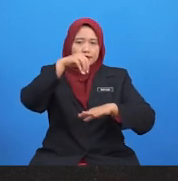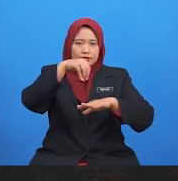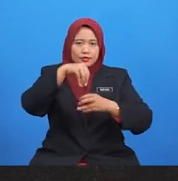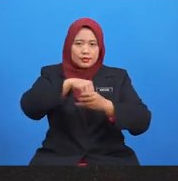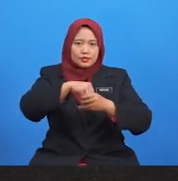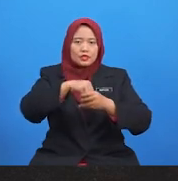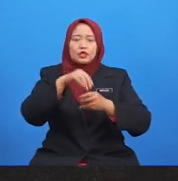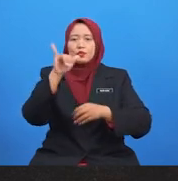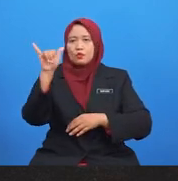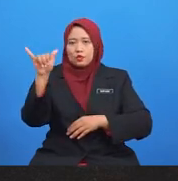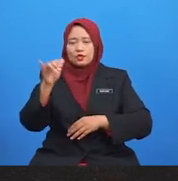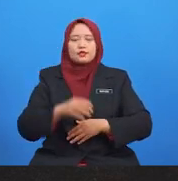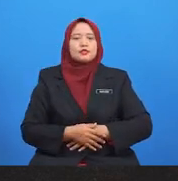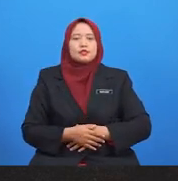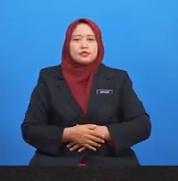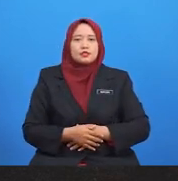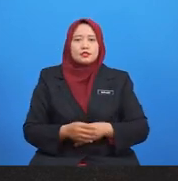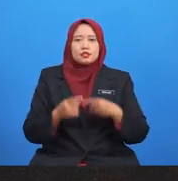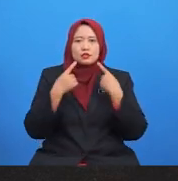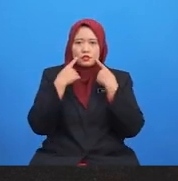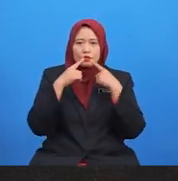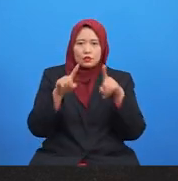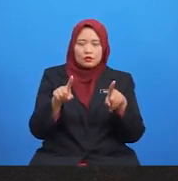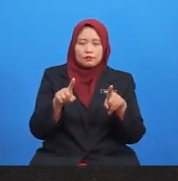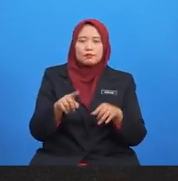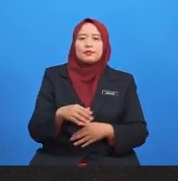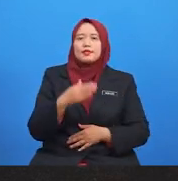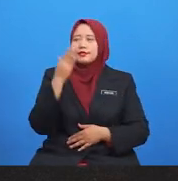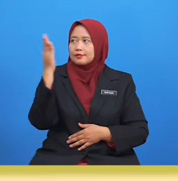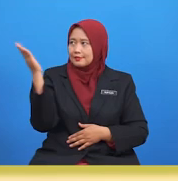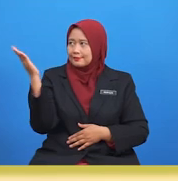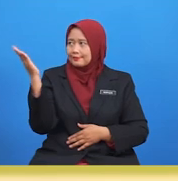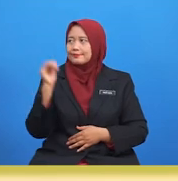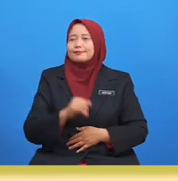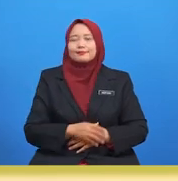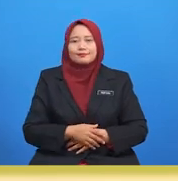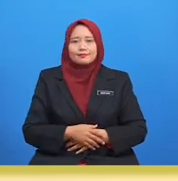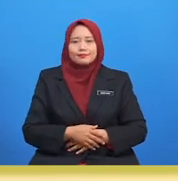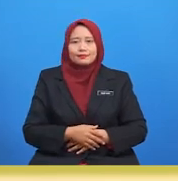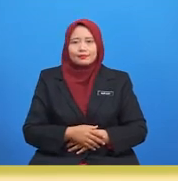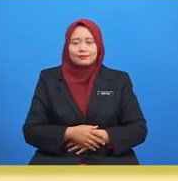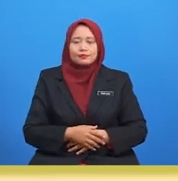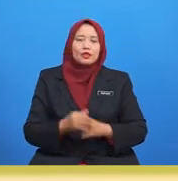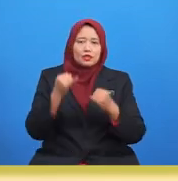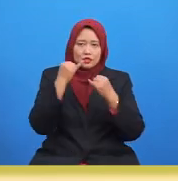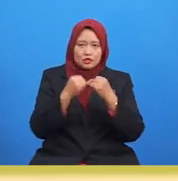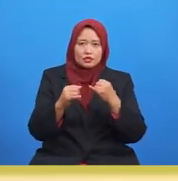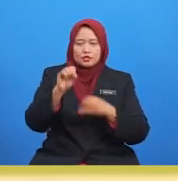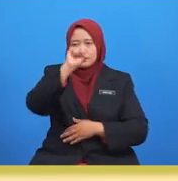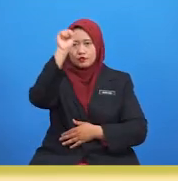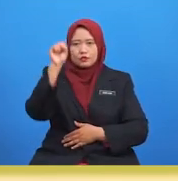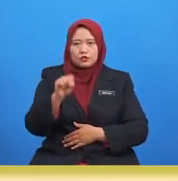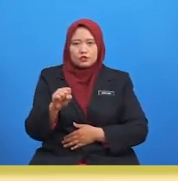jawapan akhir bagi soalan ini adalah 8π. Dengan berakhirnya soalan ini, maka kita